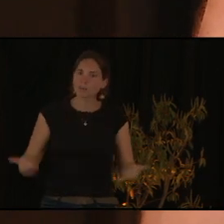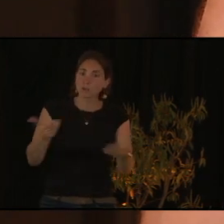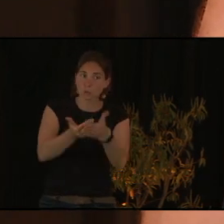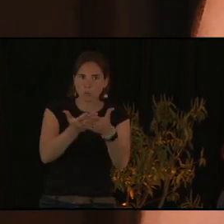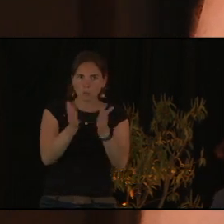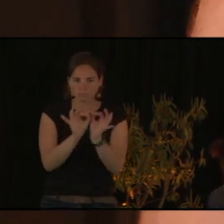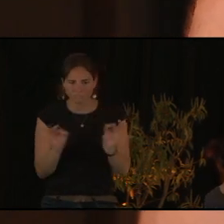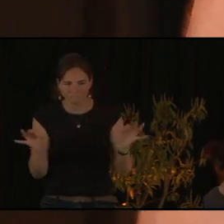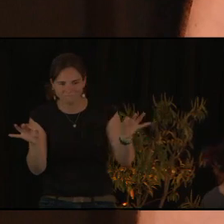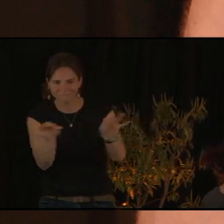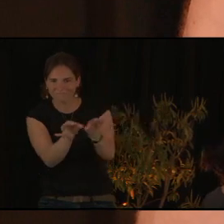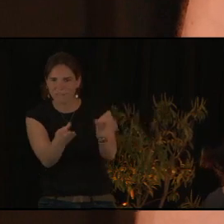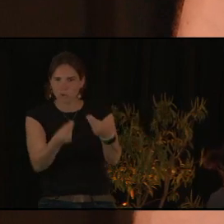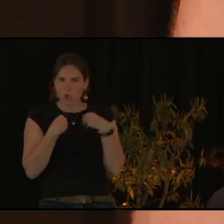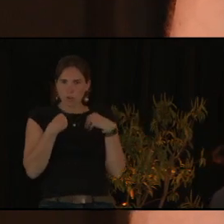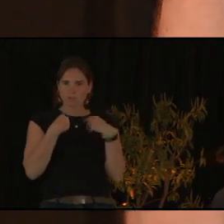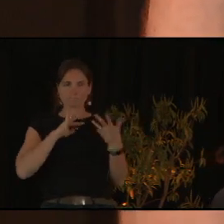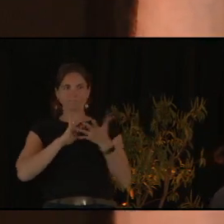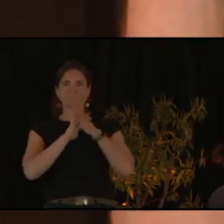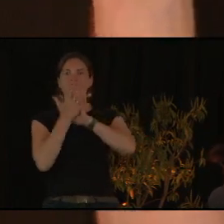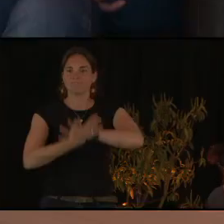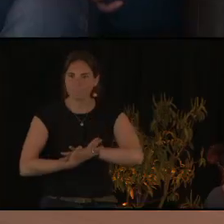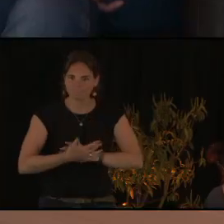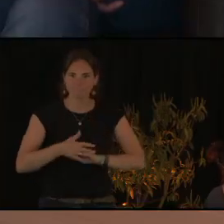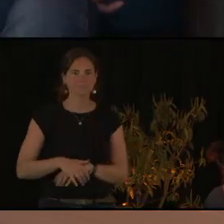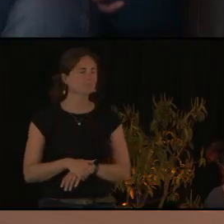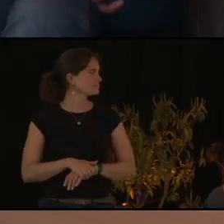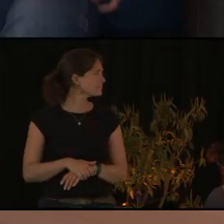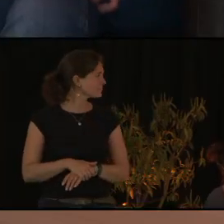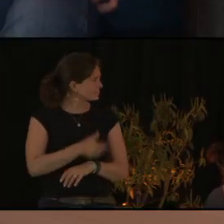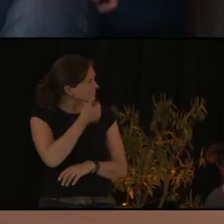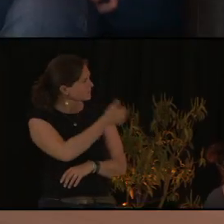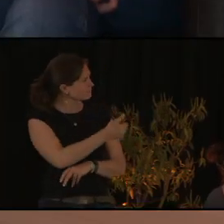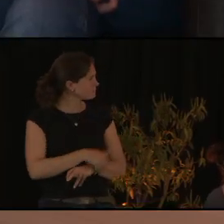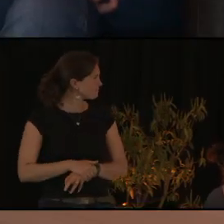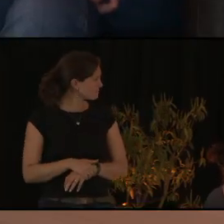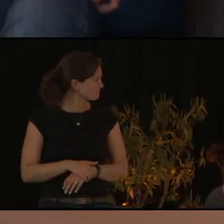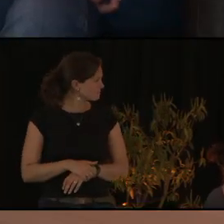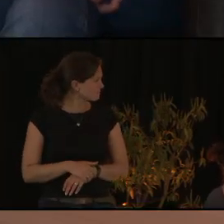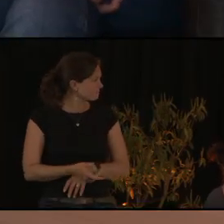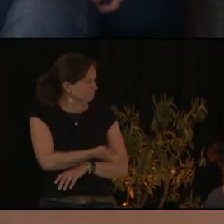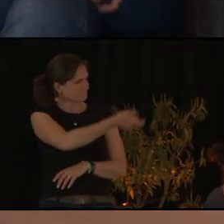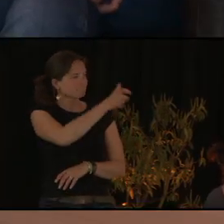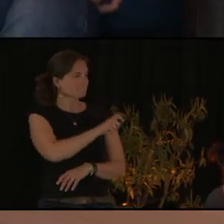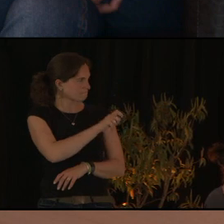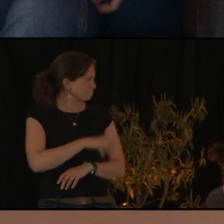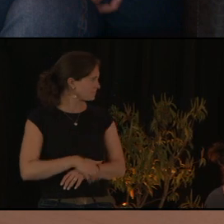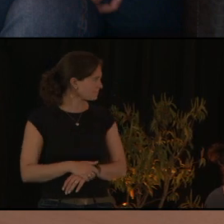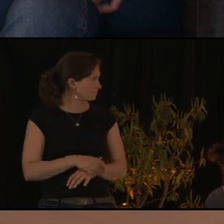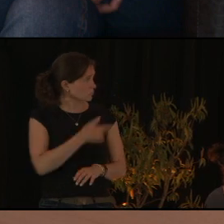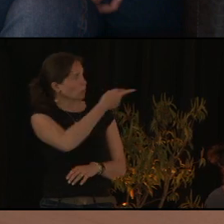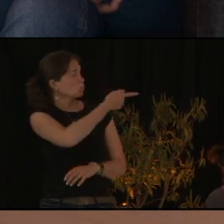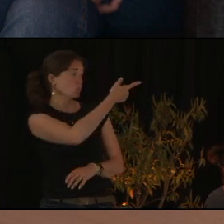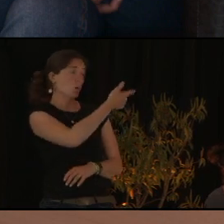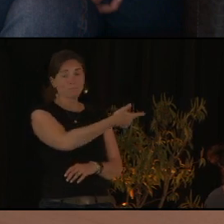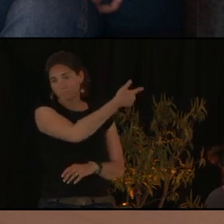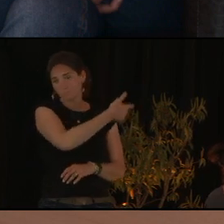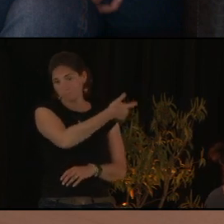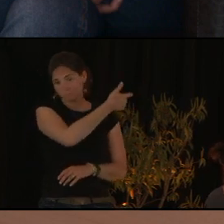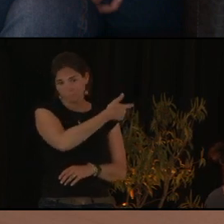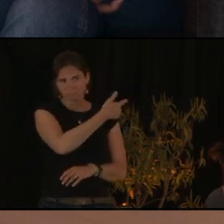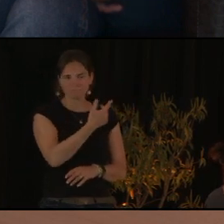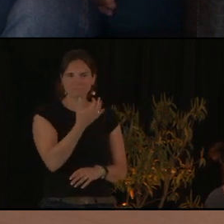terrains qui nous transforment. Merci. Virginie et Caroline et Jérémy ont employé le mot